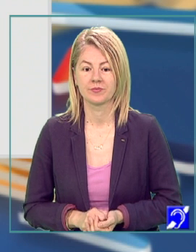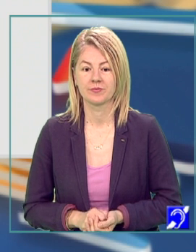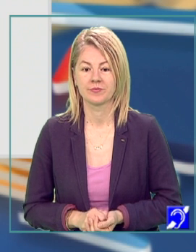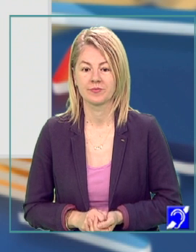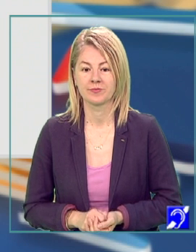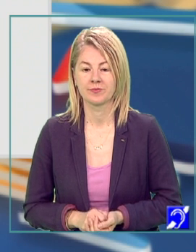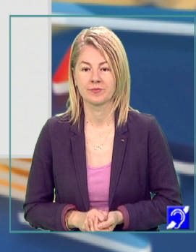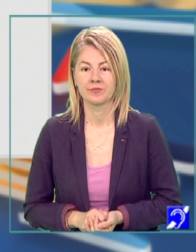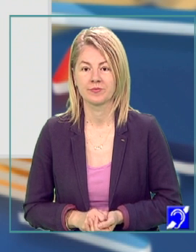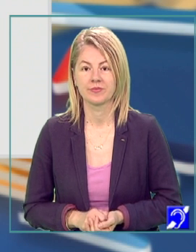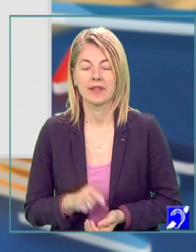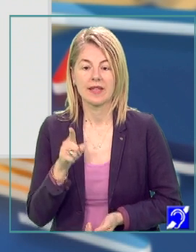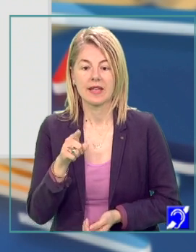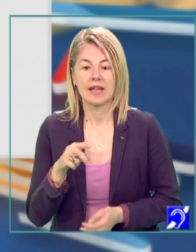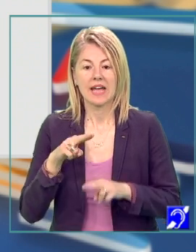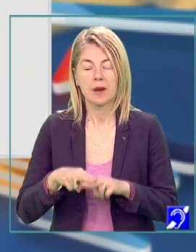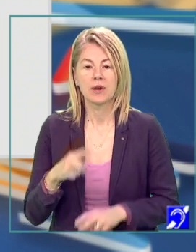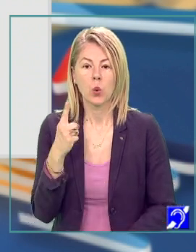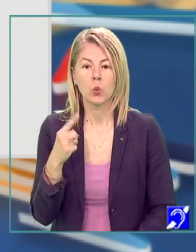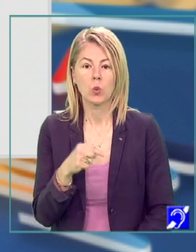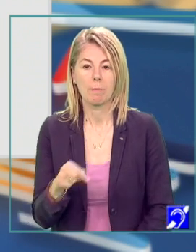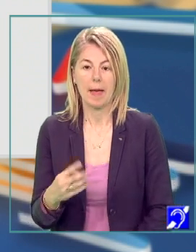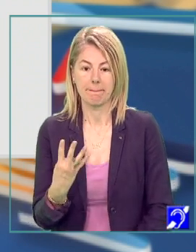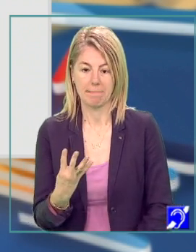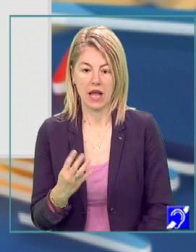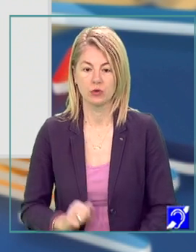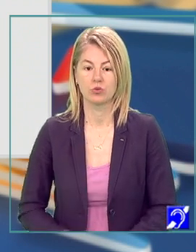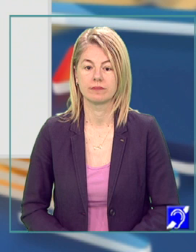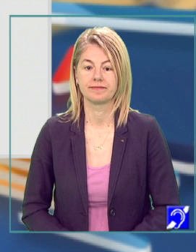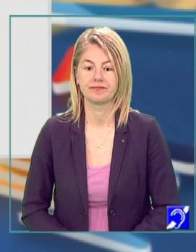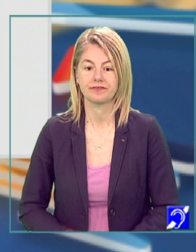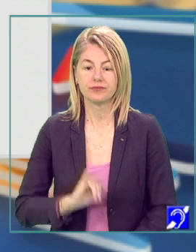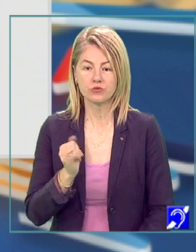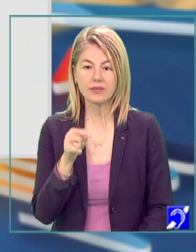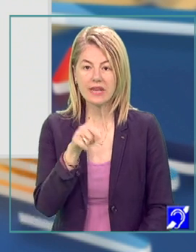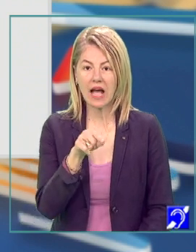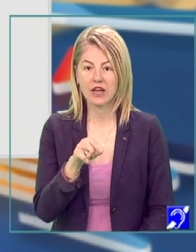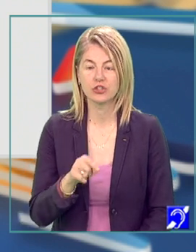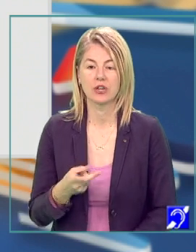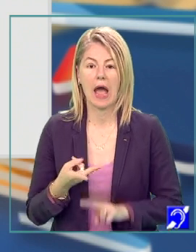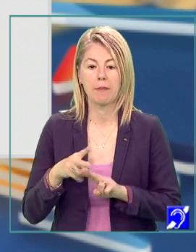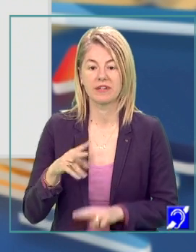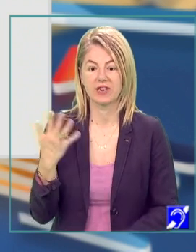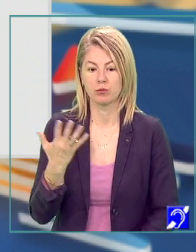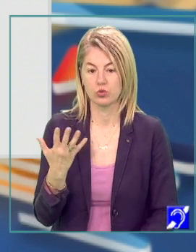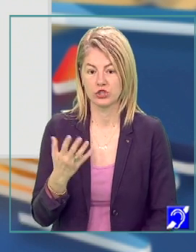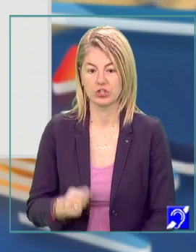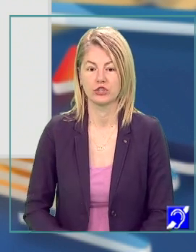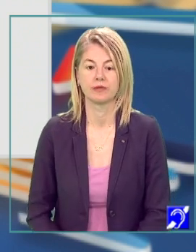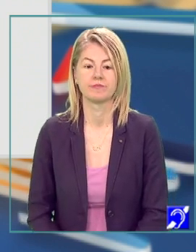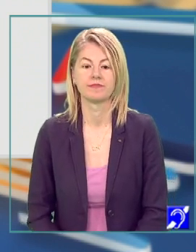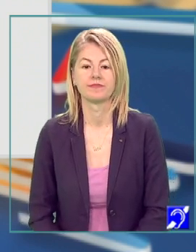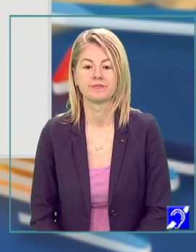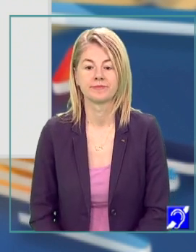100. Sus ne rămâne 1, jos 4. Și aici amplificăm cu 5. În